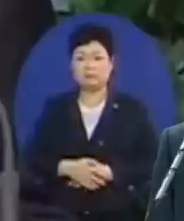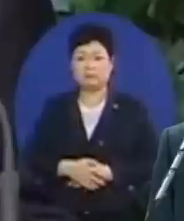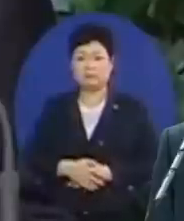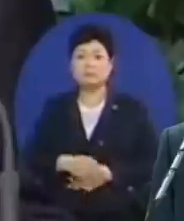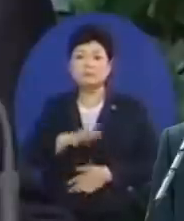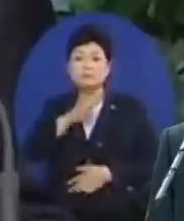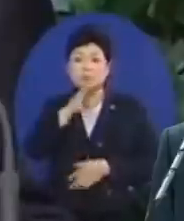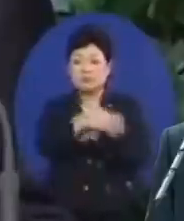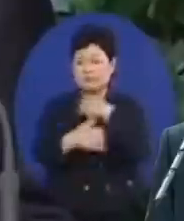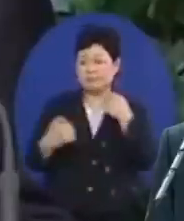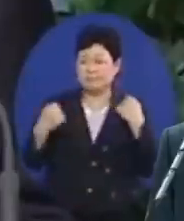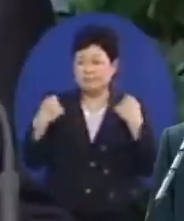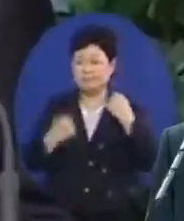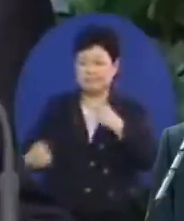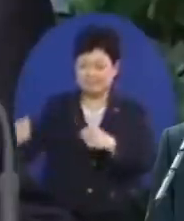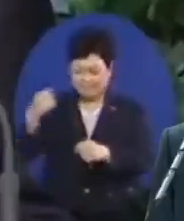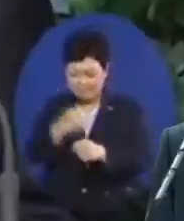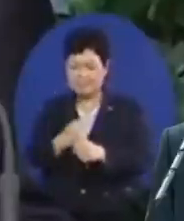아주 건강해지고